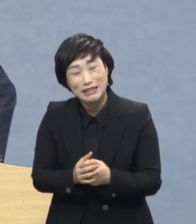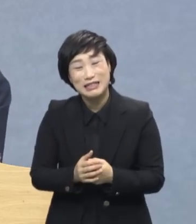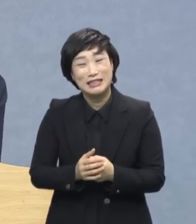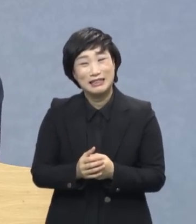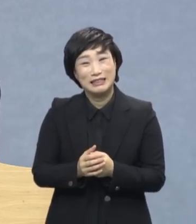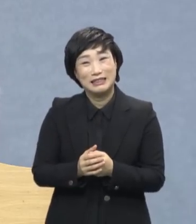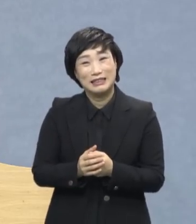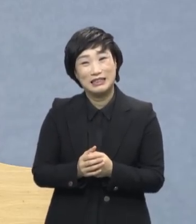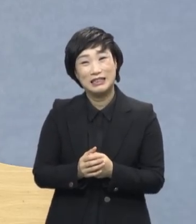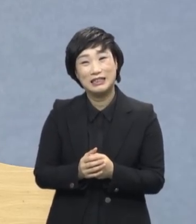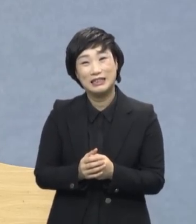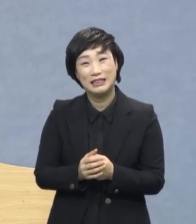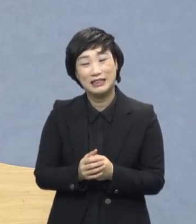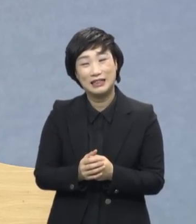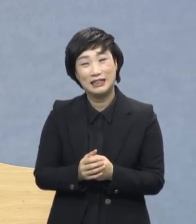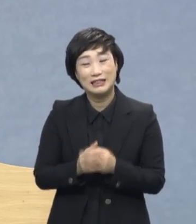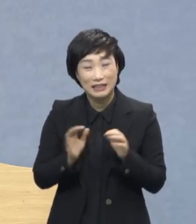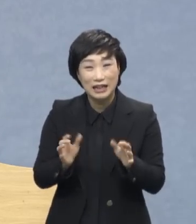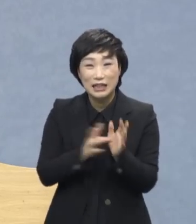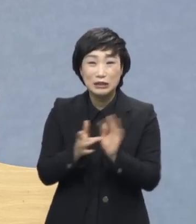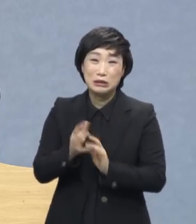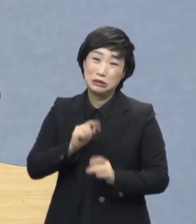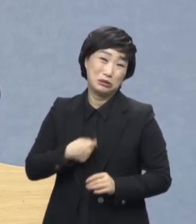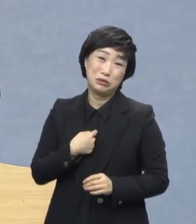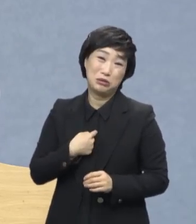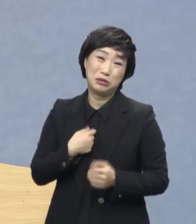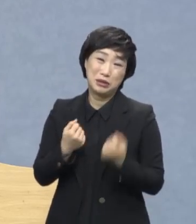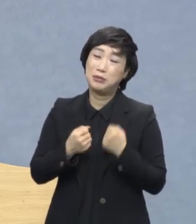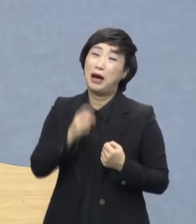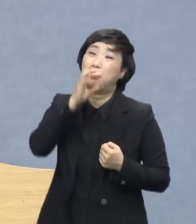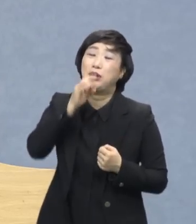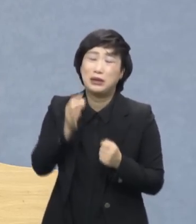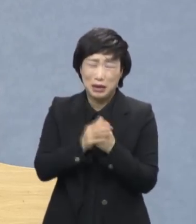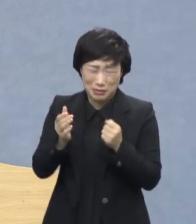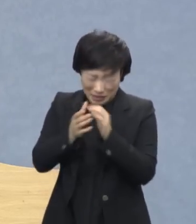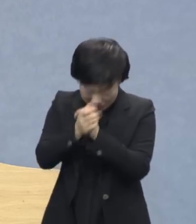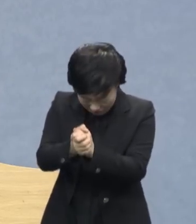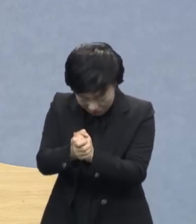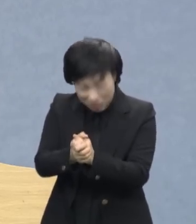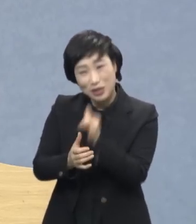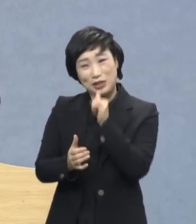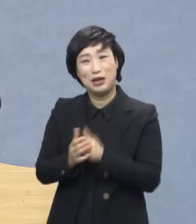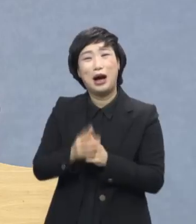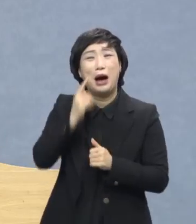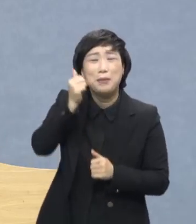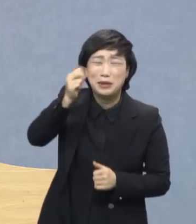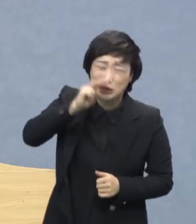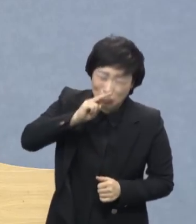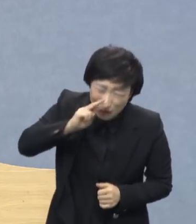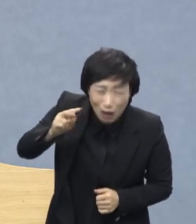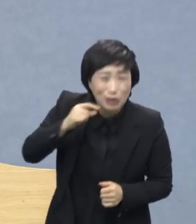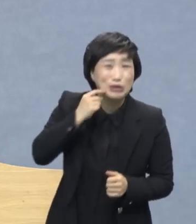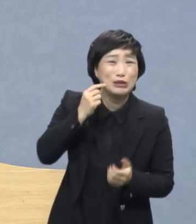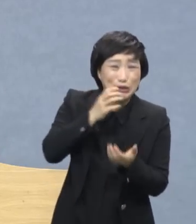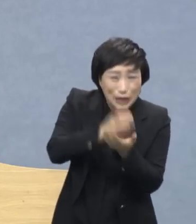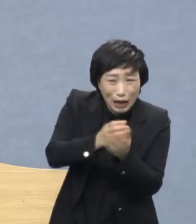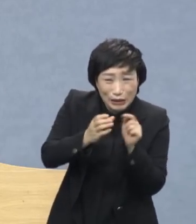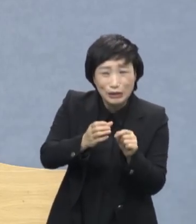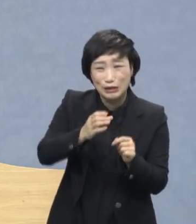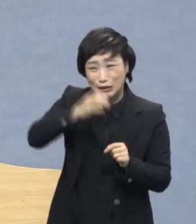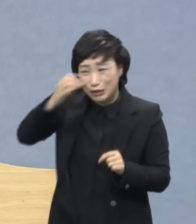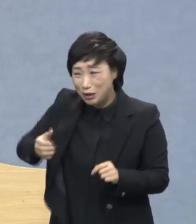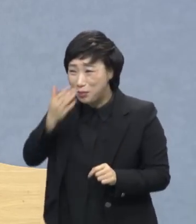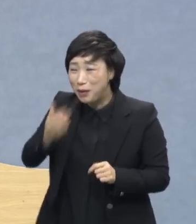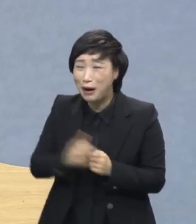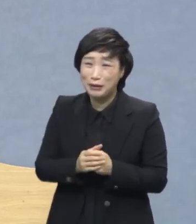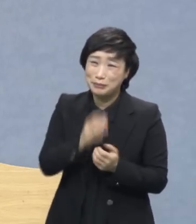참으로 자기 스스로 할 수 없기 때문에 기도한다. 아멘. 아버지요, 이 쓴잔이 내게서